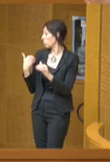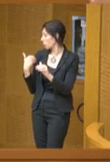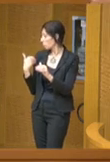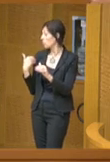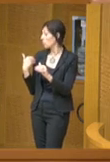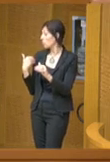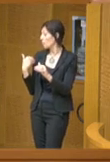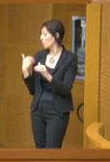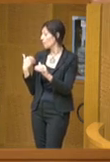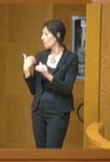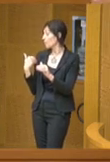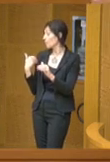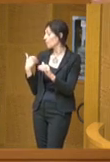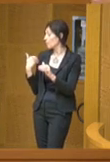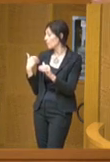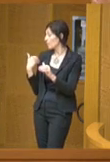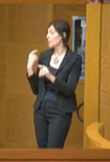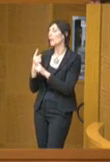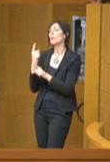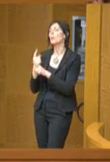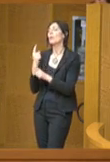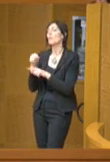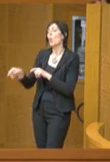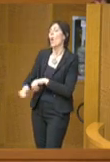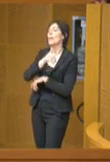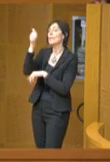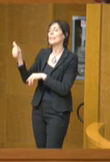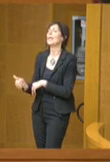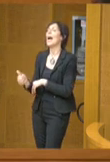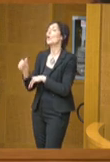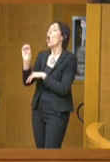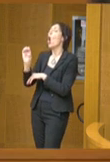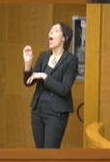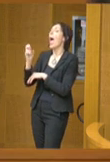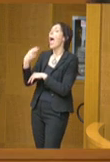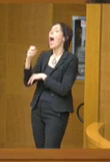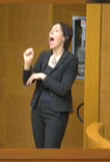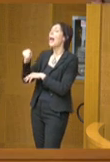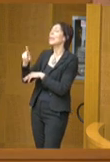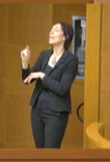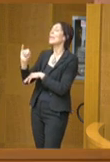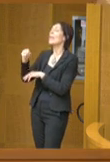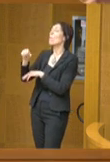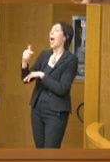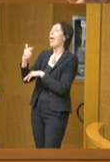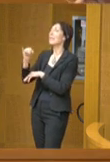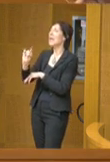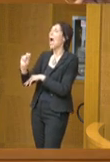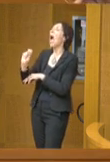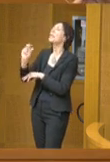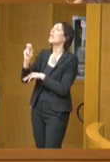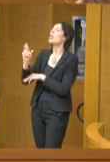che verrà realizzata quest'anno Endimatica, che è la 13ª edizione a Bologna